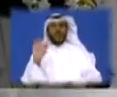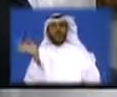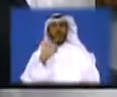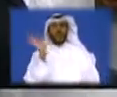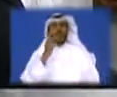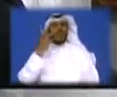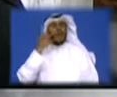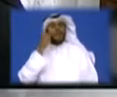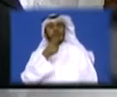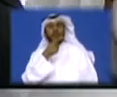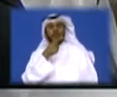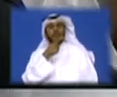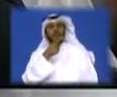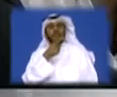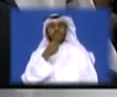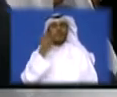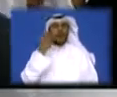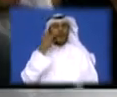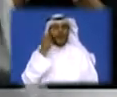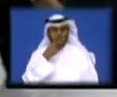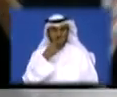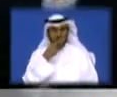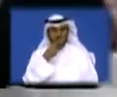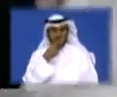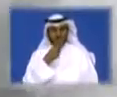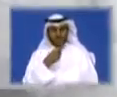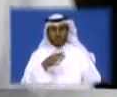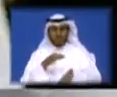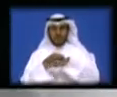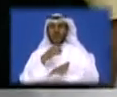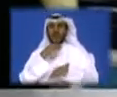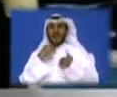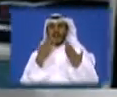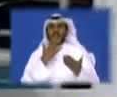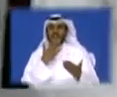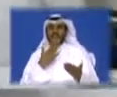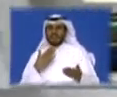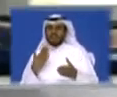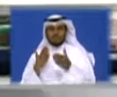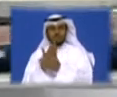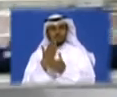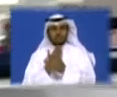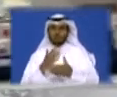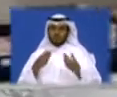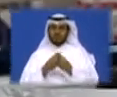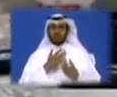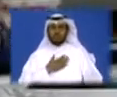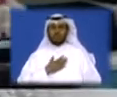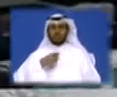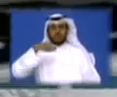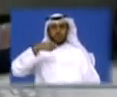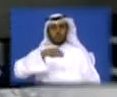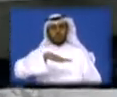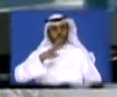الجلدية يعد نموذجاً رائعاً لتسابق أهل الخير لإقامة المشروعات الصحية على